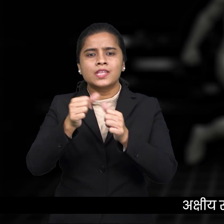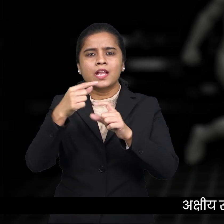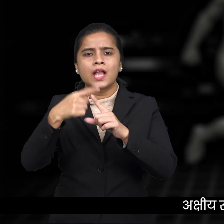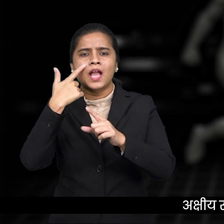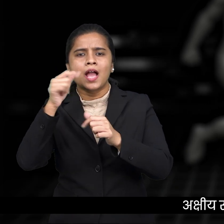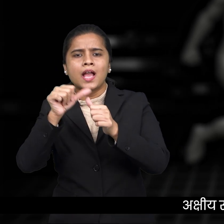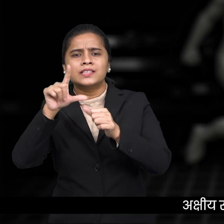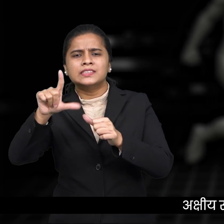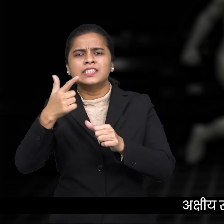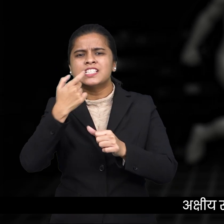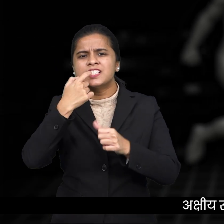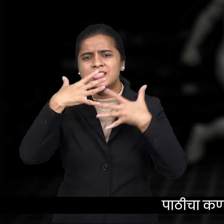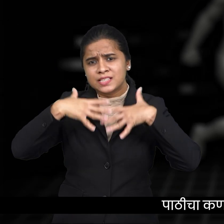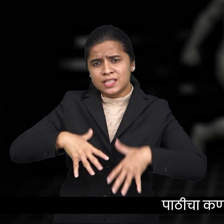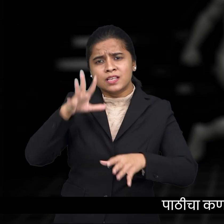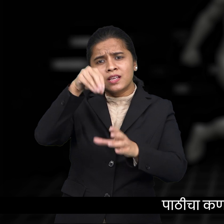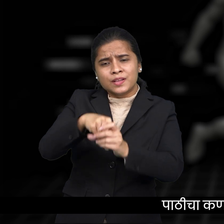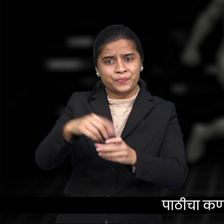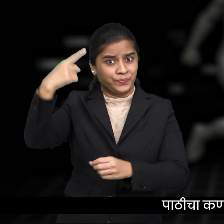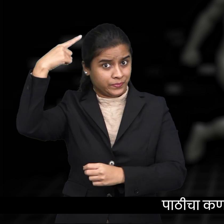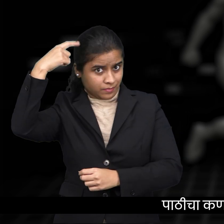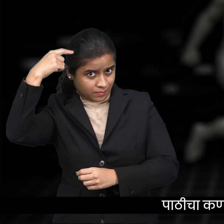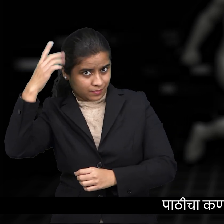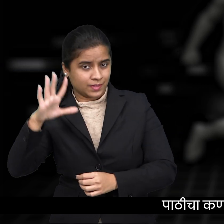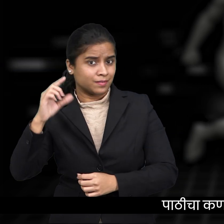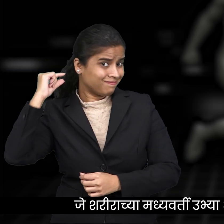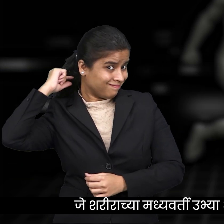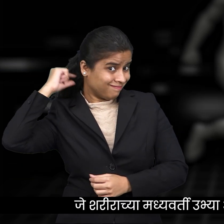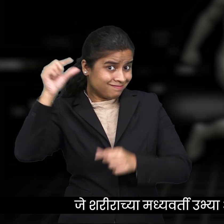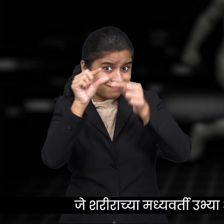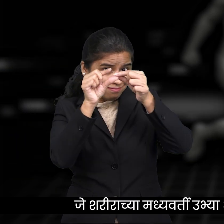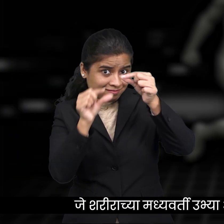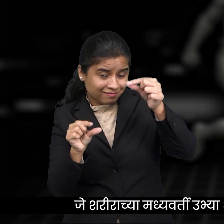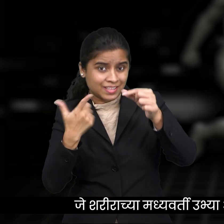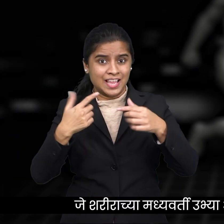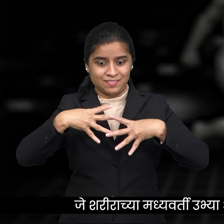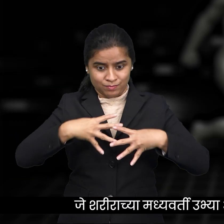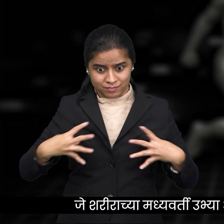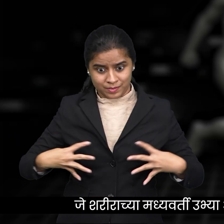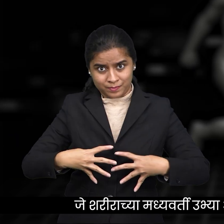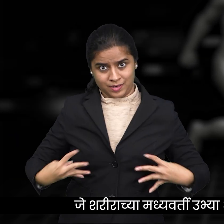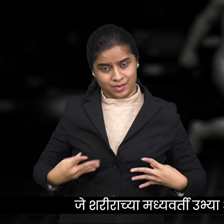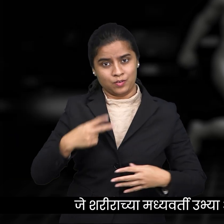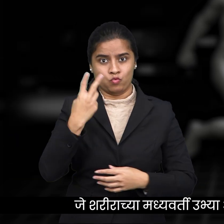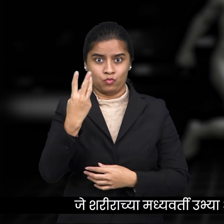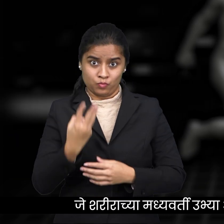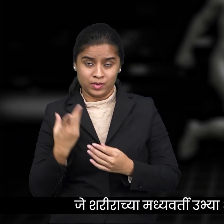अक्षीय सांगाड्यांमध्ये कवटी, पाठीचा कणा आणि बरगडी असतात, जे शरीराच्या मध्यवर्ती उभ्या